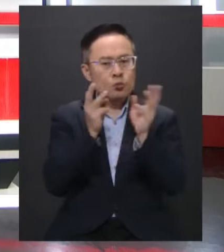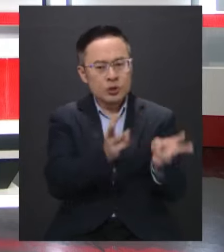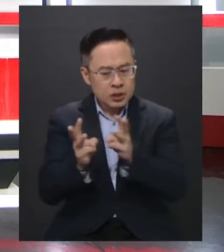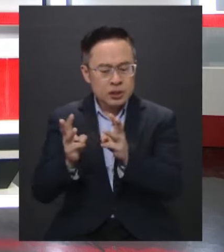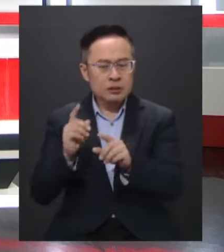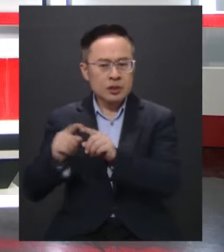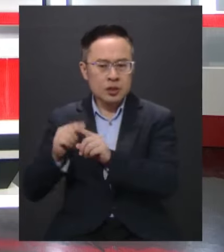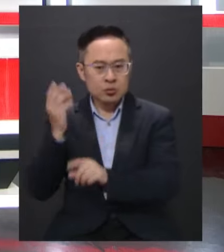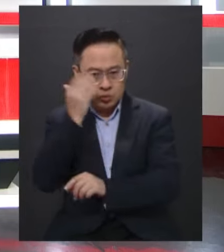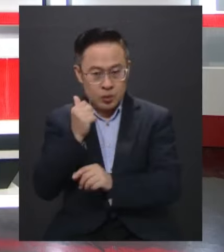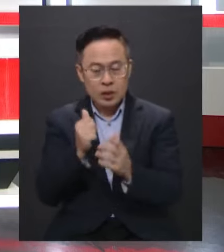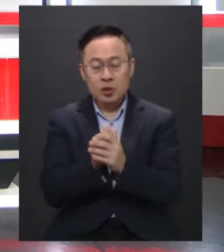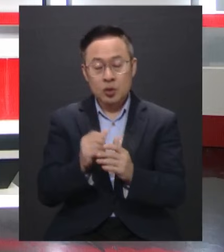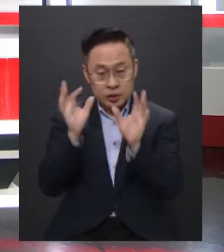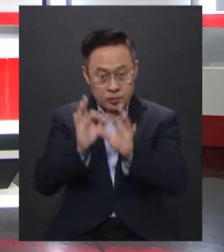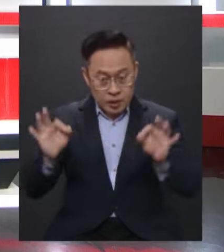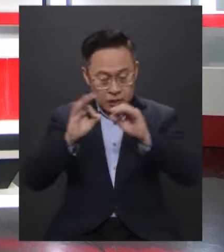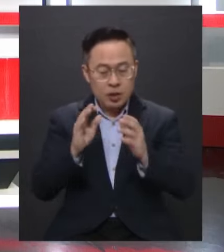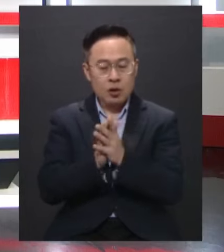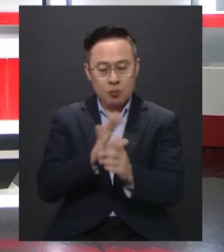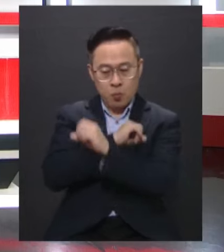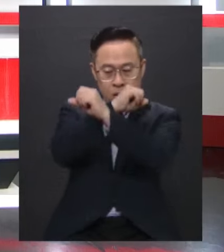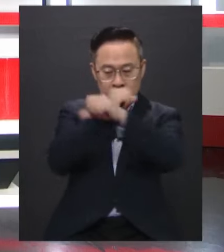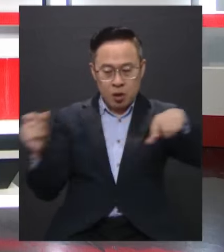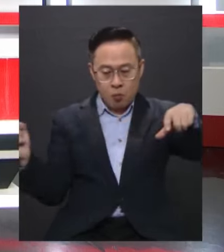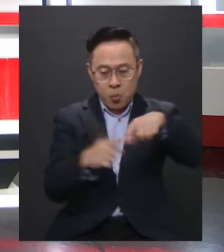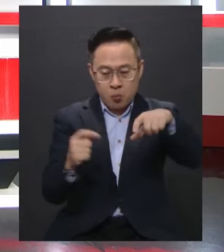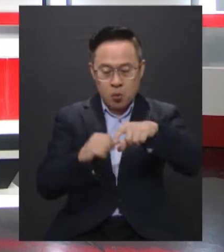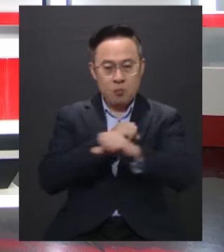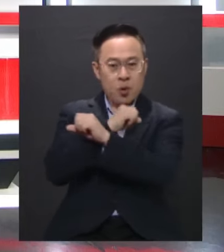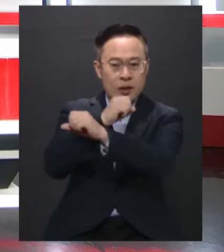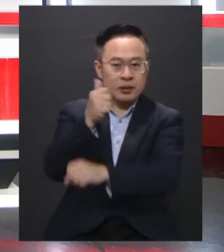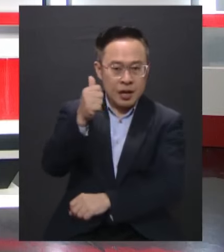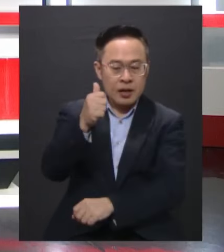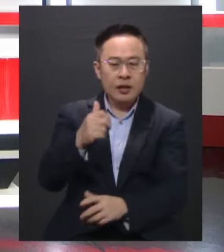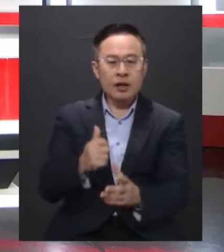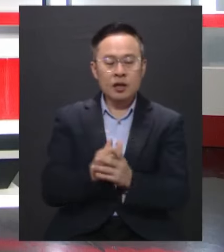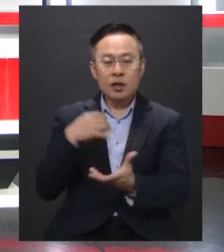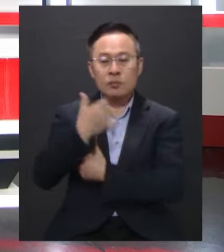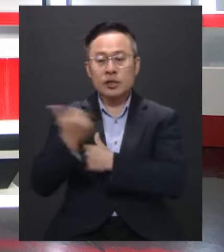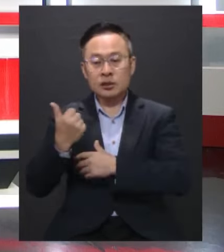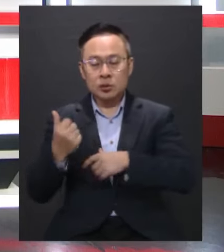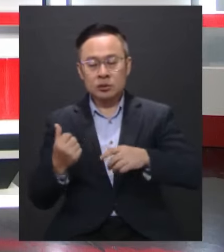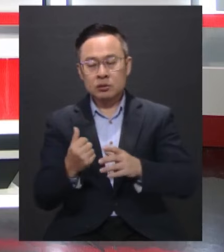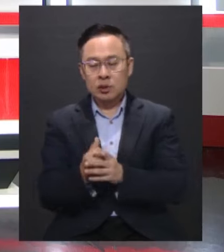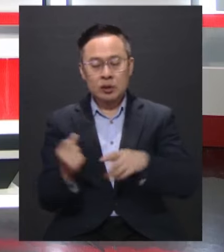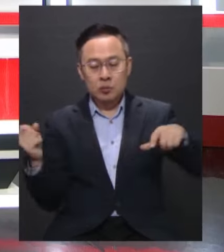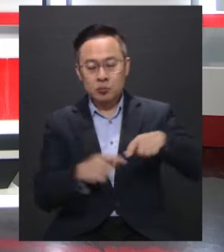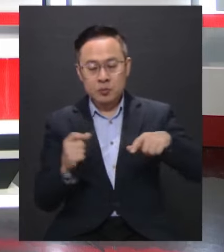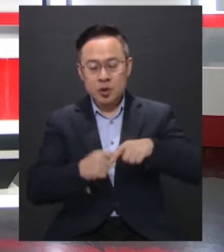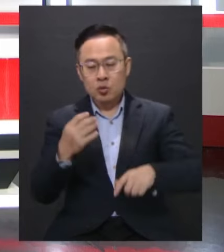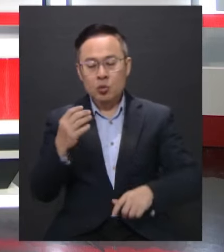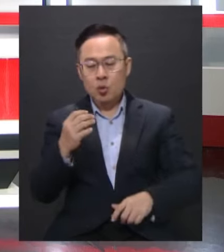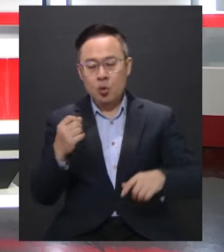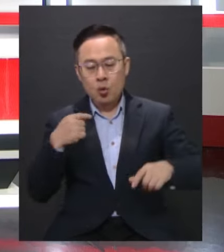คลีนชีทที่เราเก็บได้ทั้ง3นัดนี่ก็ถือว่าเป็นผลงานที่ยอดเยี่ยมมากๆจริงๆชาติอื่นเสียประตูกันเยอะนะคะแต่ว่าไทยของเราเนี่ย